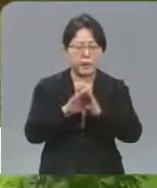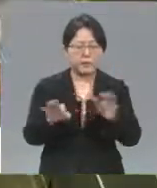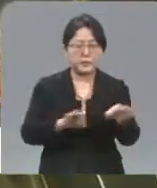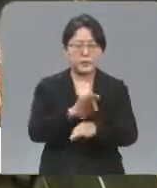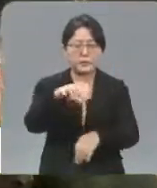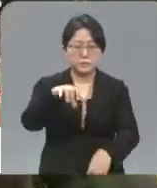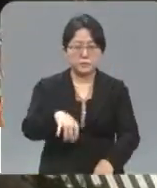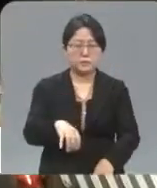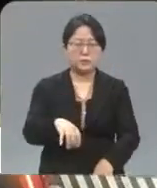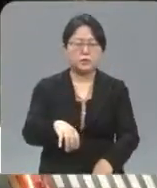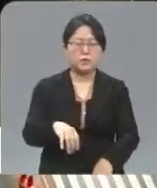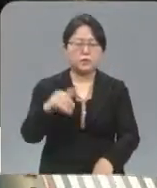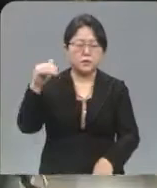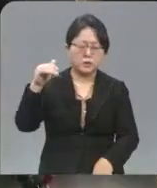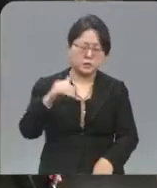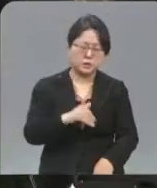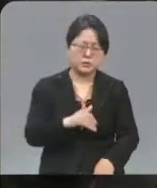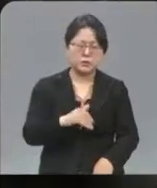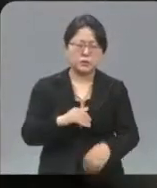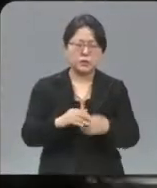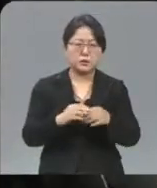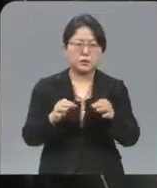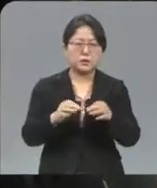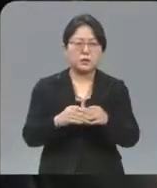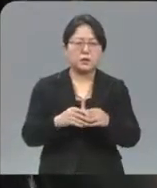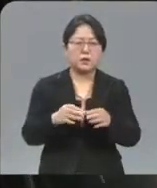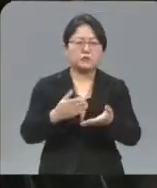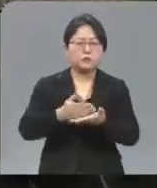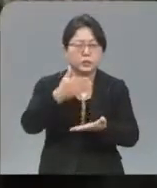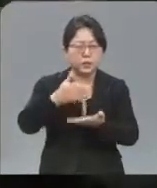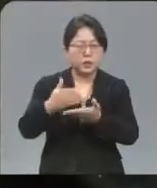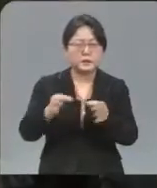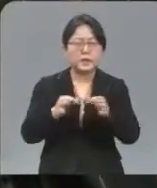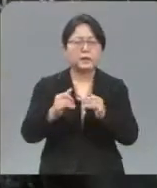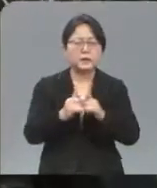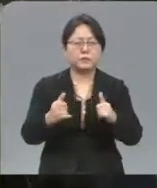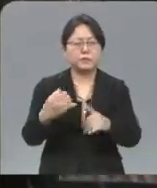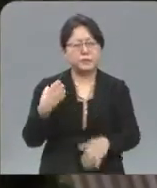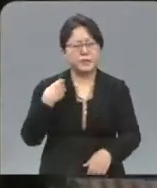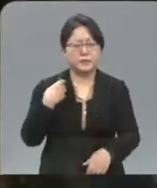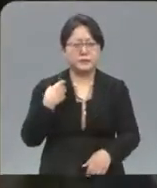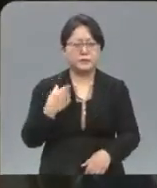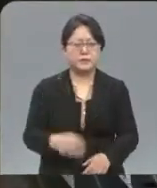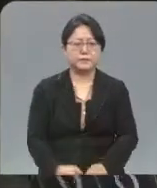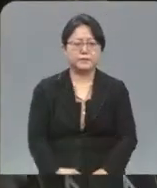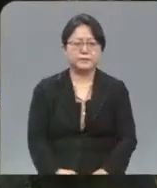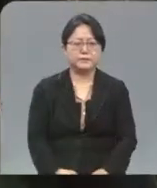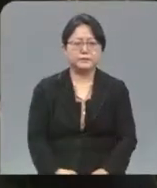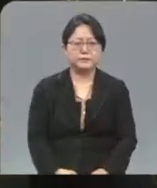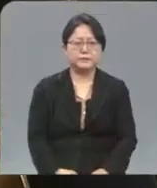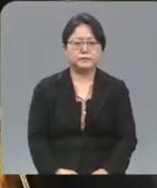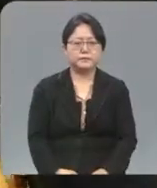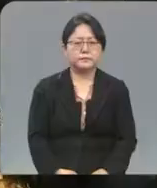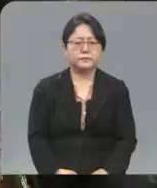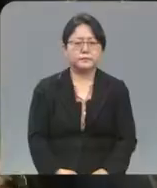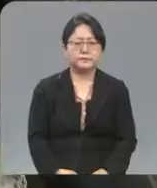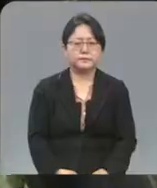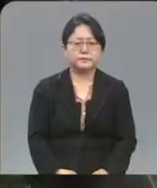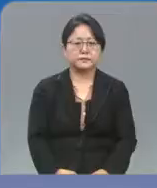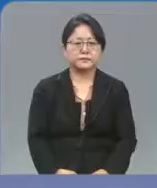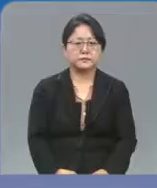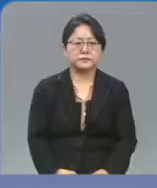야시장. 침체의 고통은 썰렁한 공원에서 문을 열어야 하는 상인들의 몫이 됐습니다. KBS 뉴스 김호입니다.